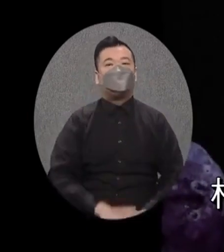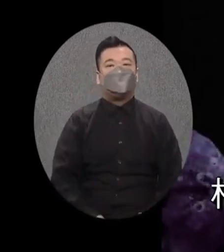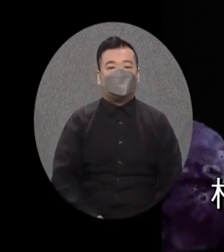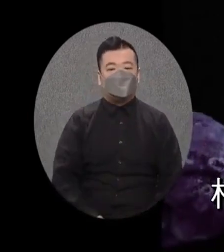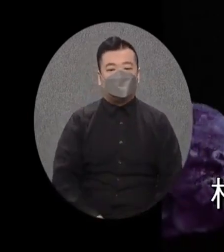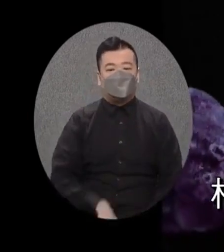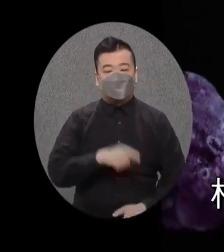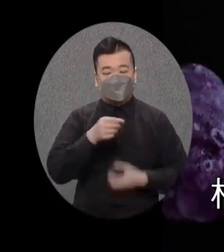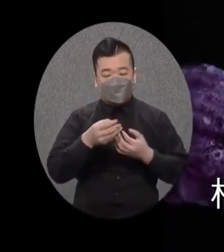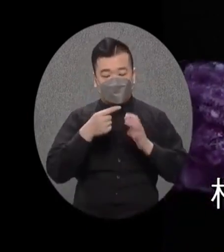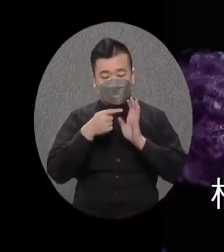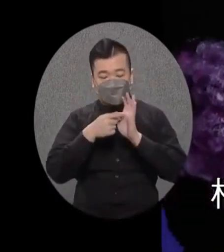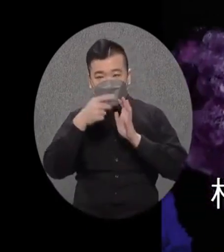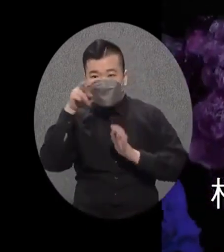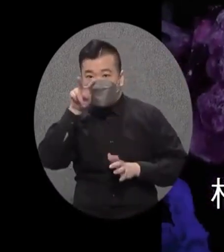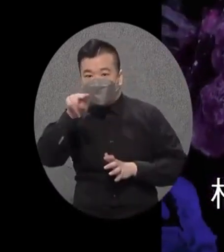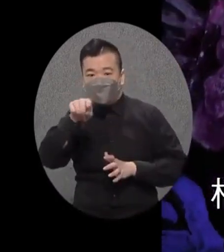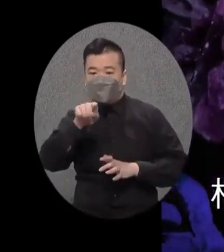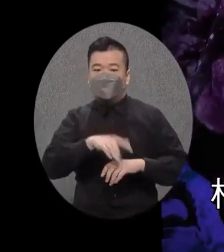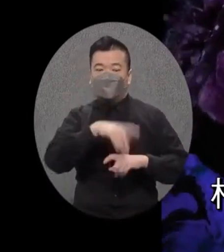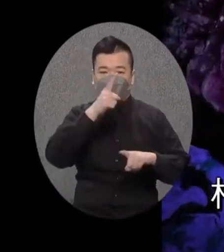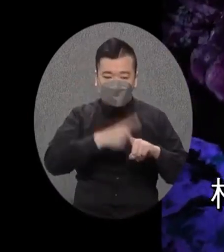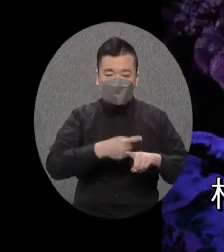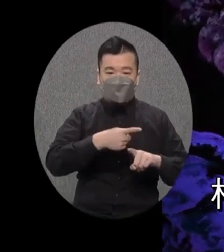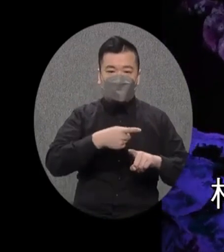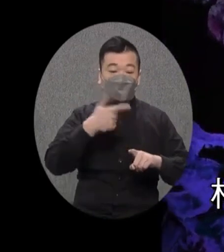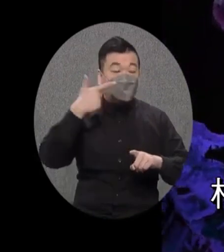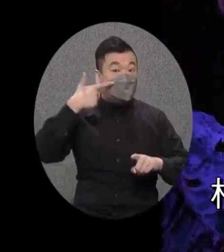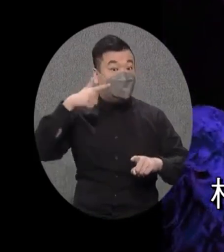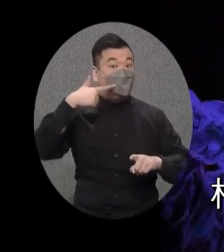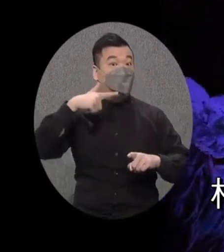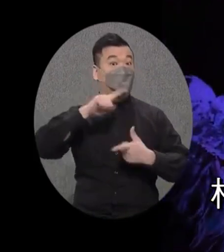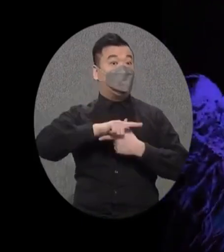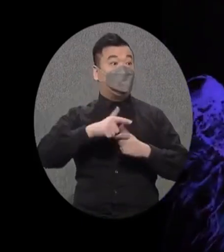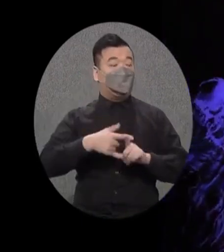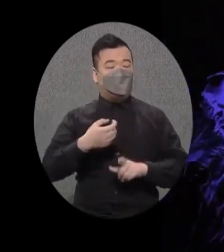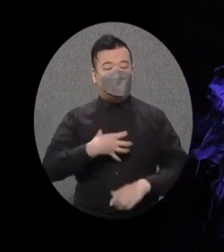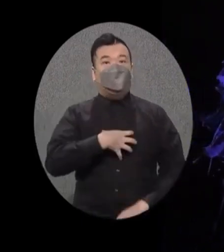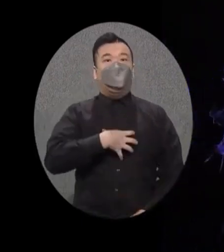我想对于观众来讲会是一个新的体验在这里。